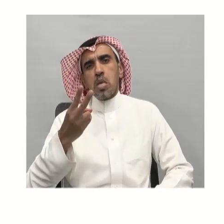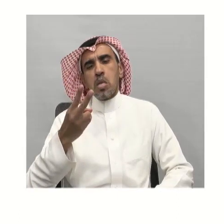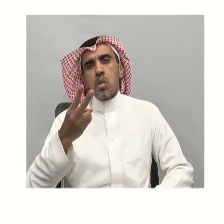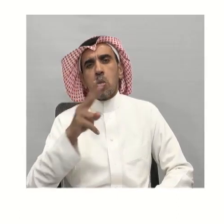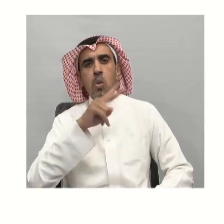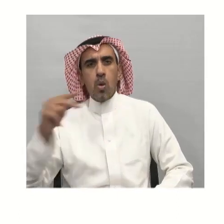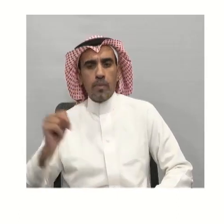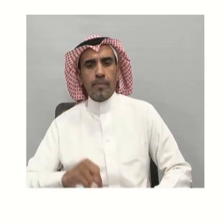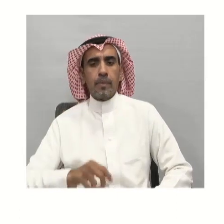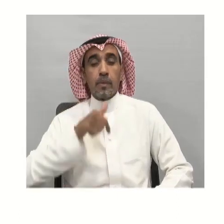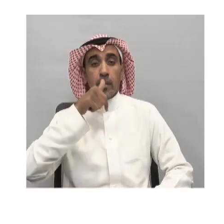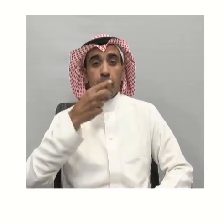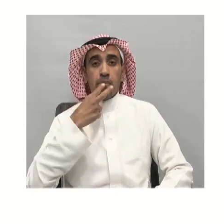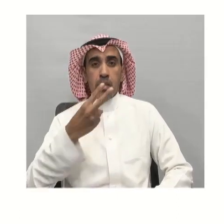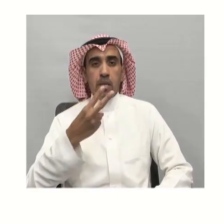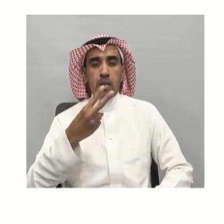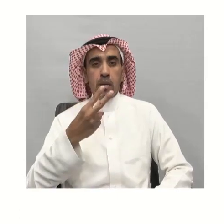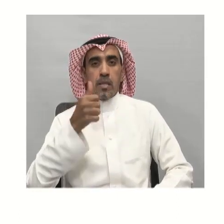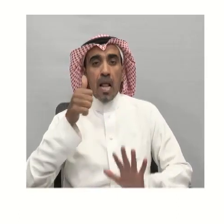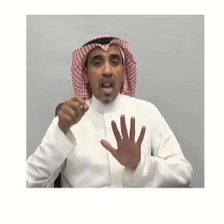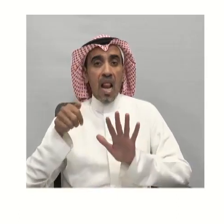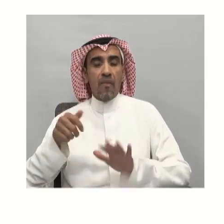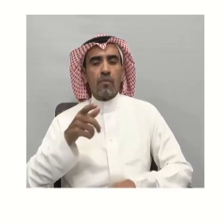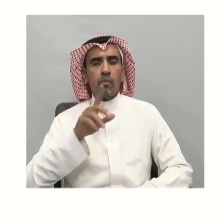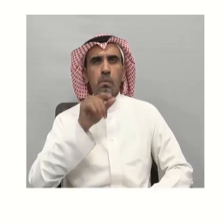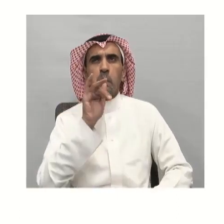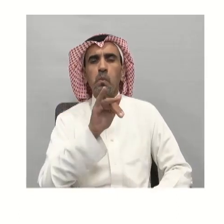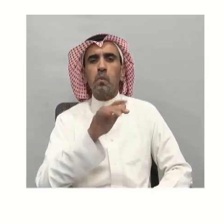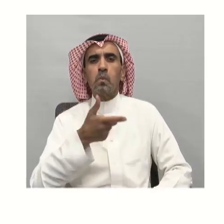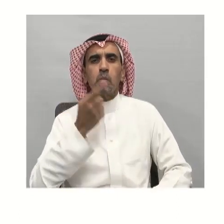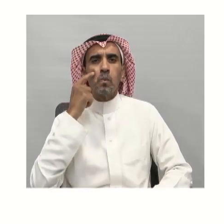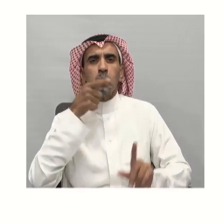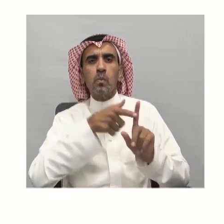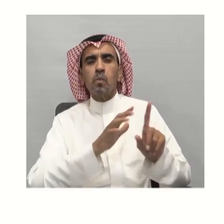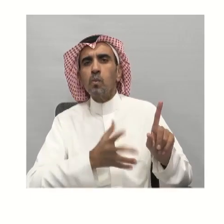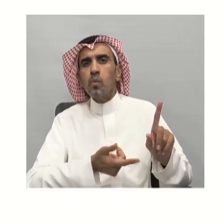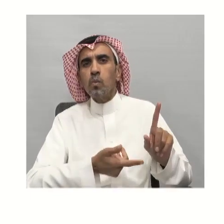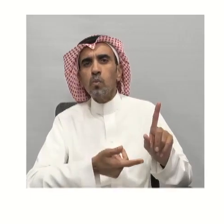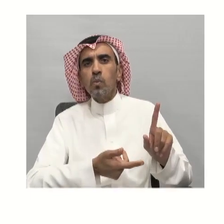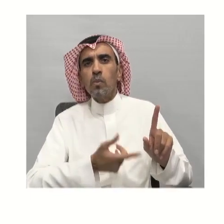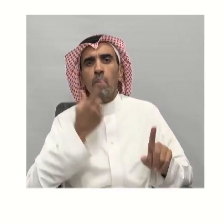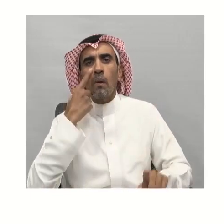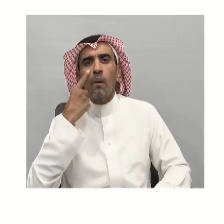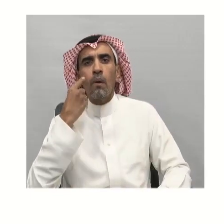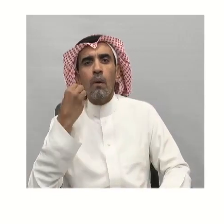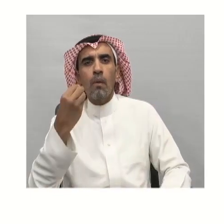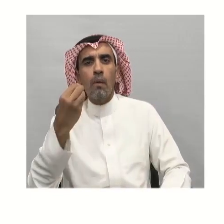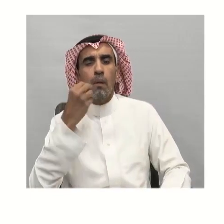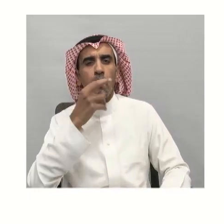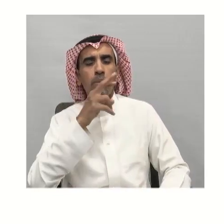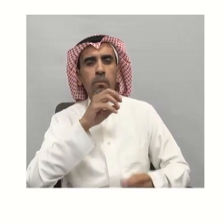6200 نوع، 6200 ماذا؟ نوع. تمتاز طبعا شقائق البحر والمرجان بجمال